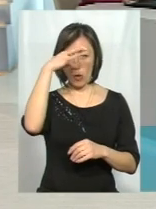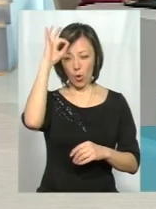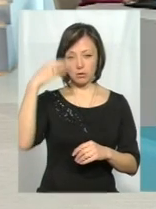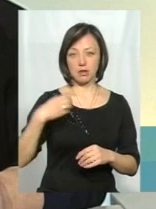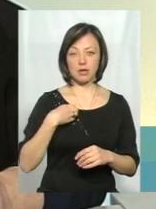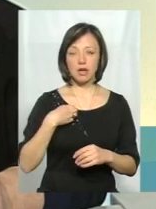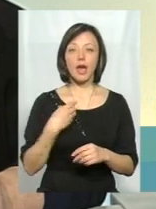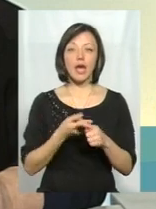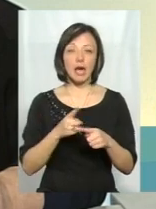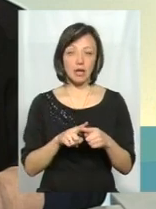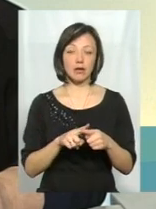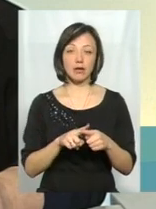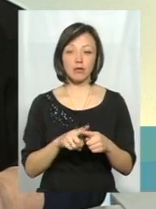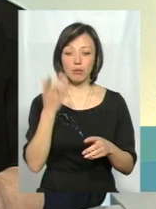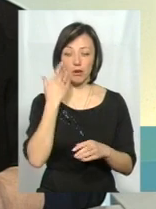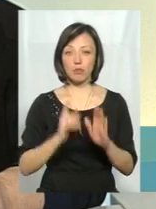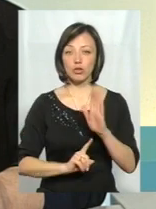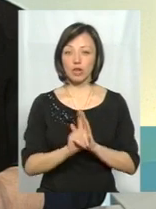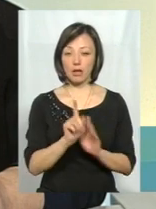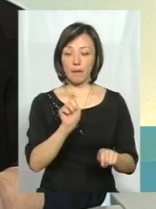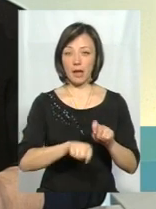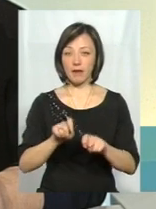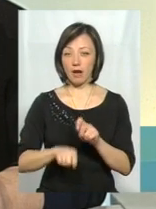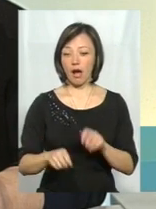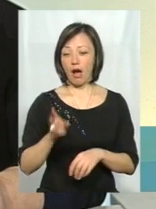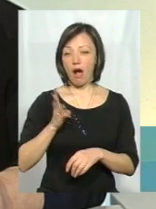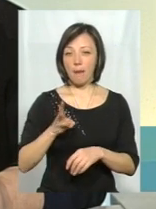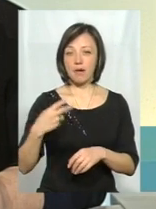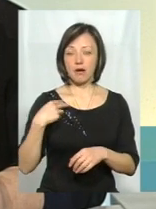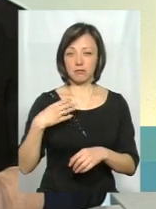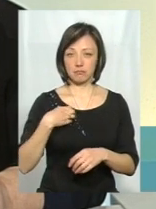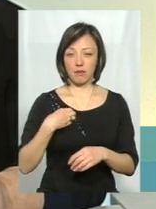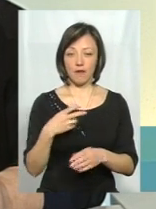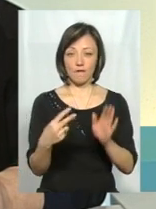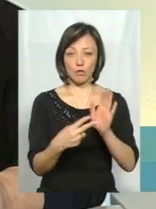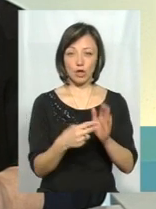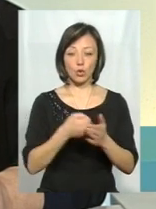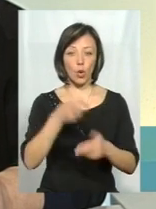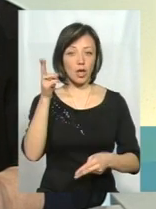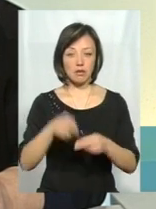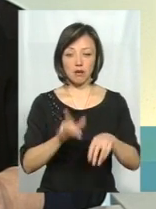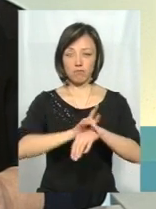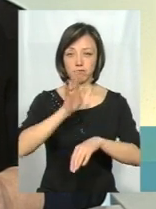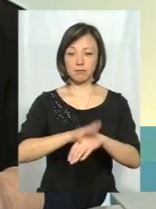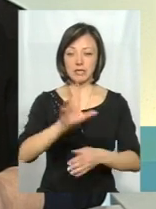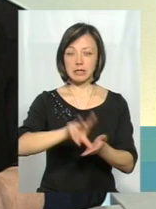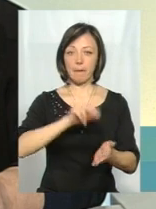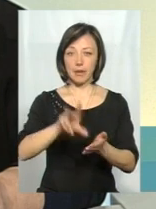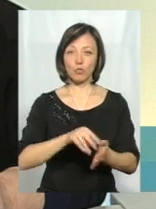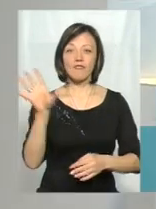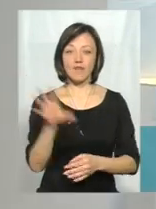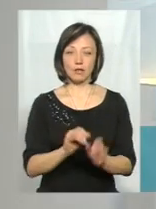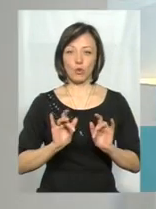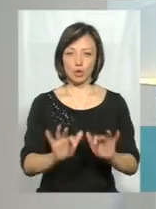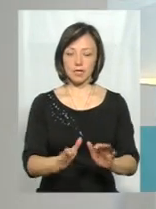поліцейських. При початку заходу державного контролю камера буде включатися і до кінця записувати весь процес.